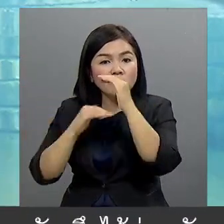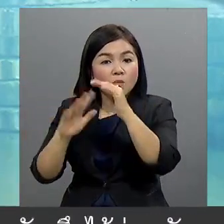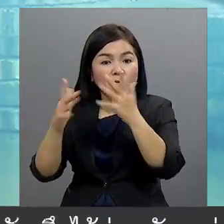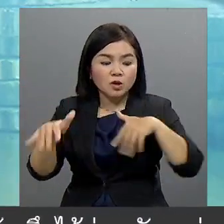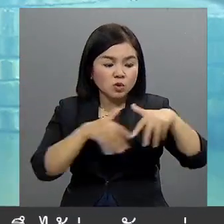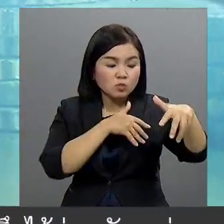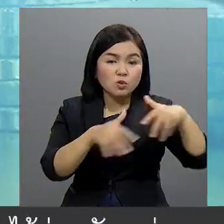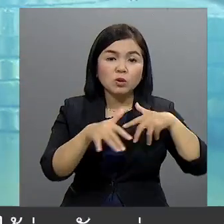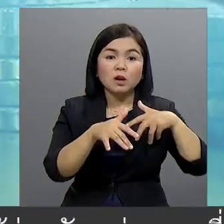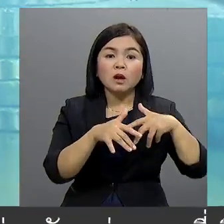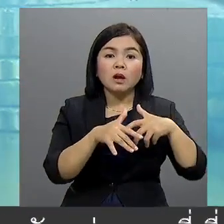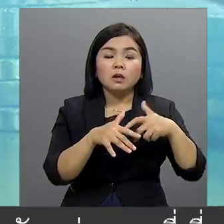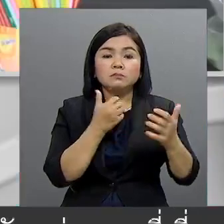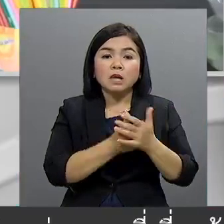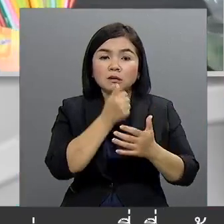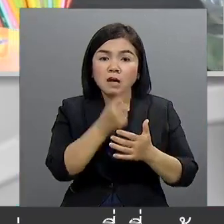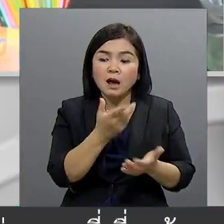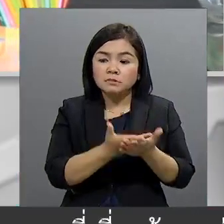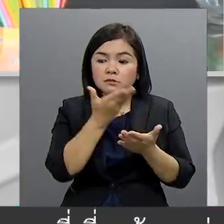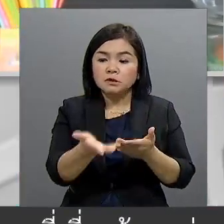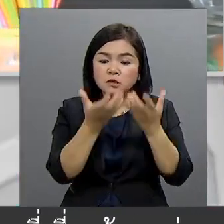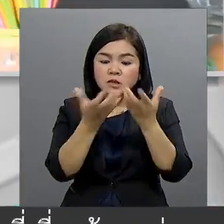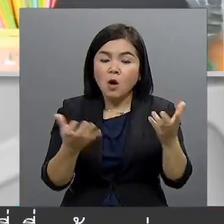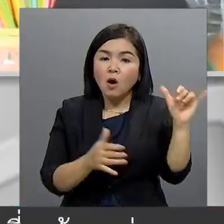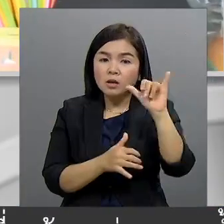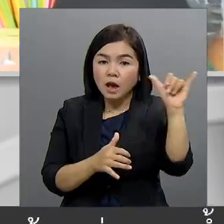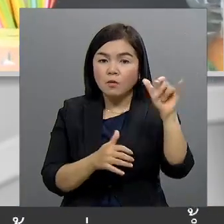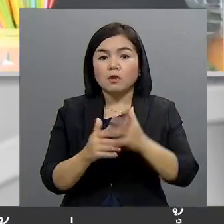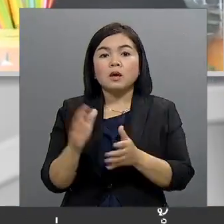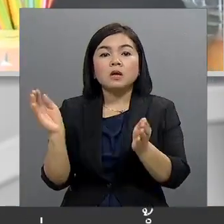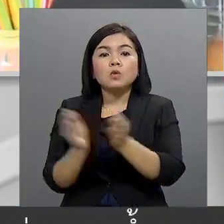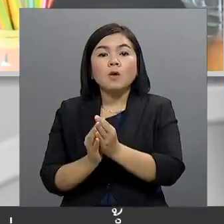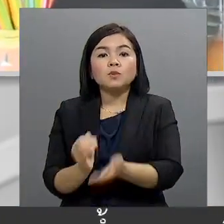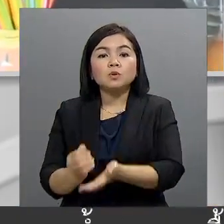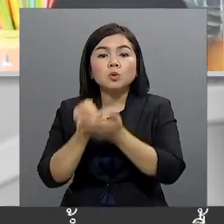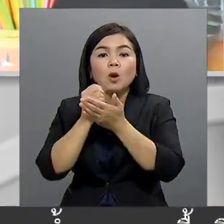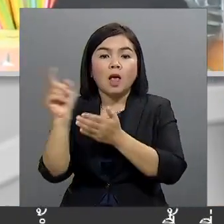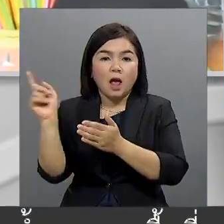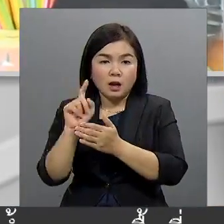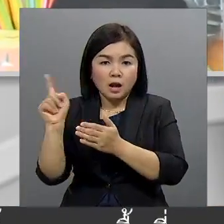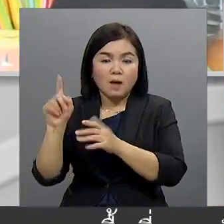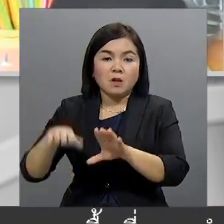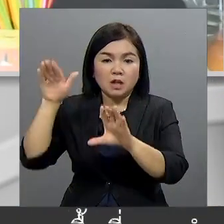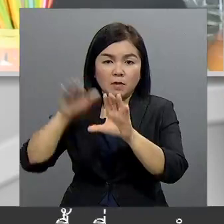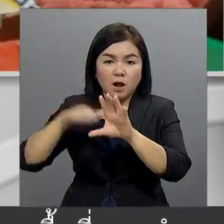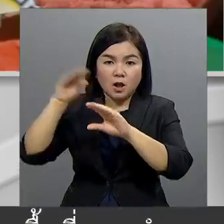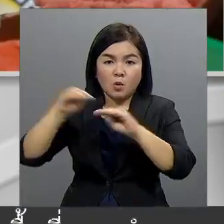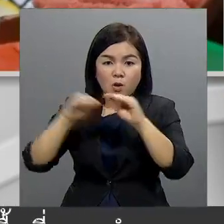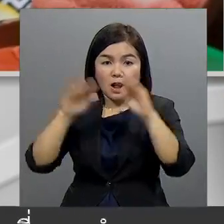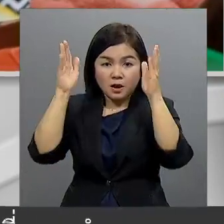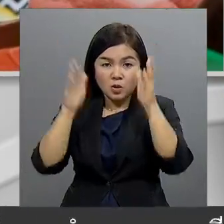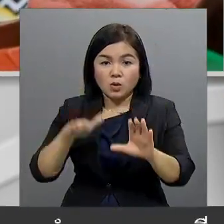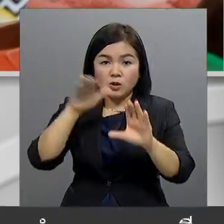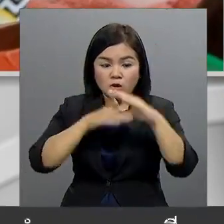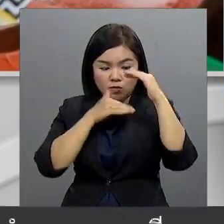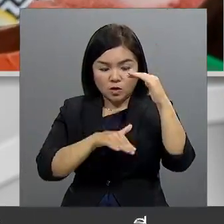สำหรบโครงการคนรัครึ่ง รฐบาลหอดเงิน 3,000 บาไปช่วยรถคาครองชีพใหกผู้ลงทะเบีนใช้สธ์ 10 ล้านคนไปซ้อสนค้ารว